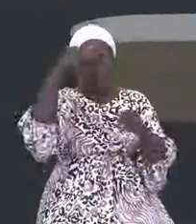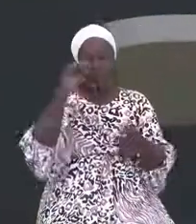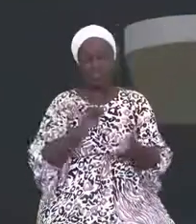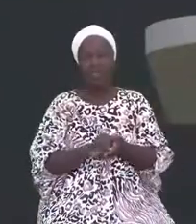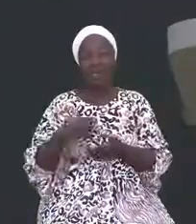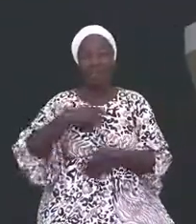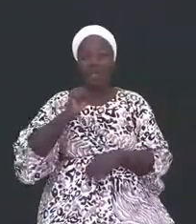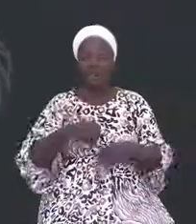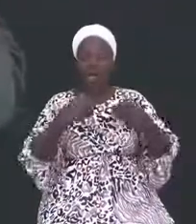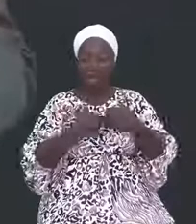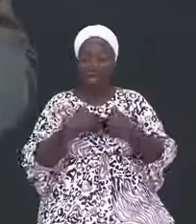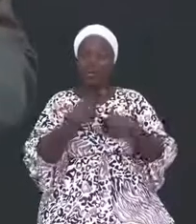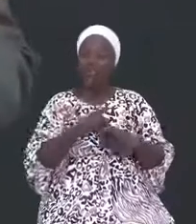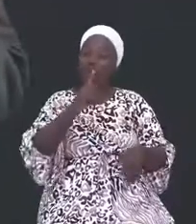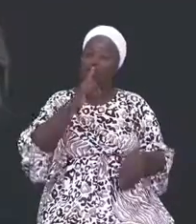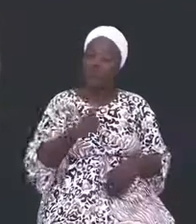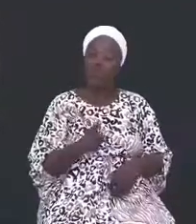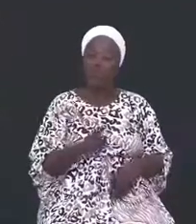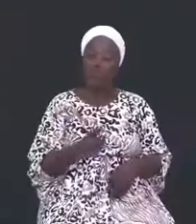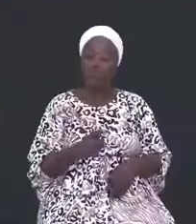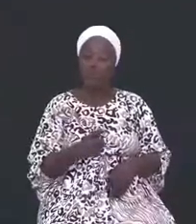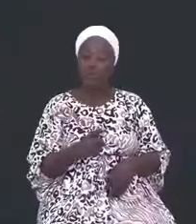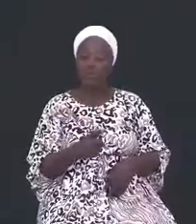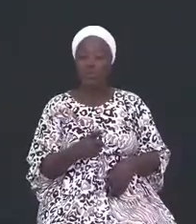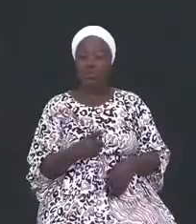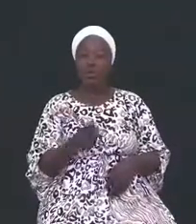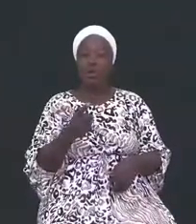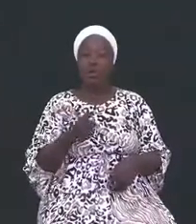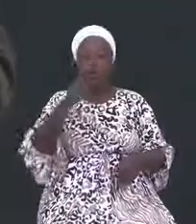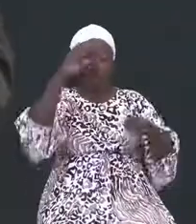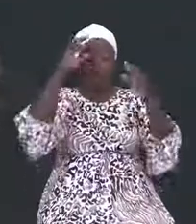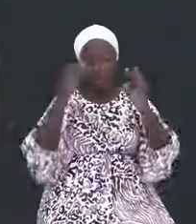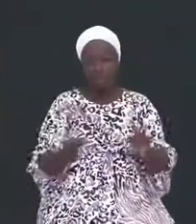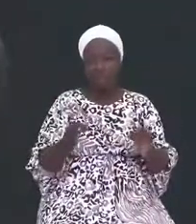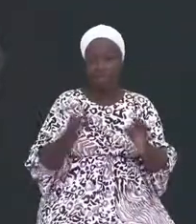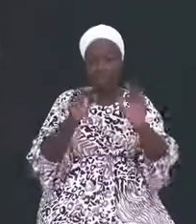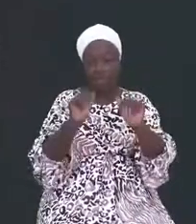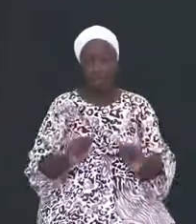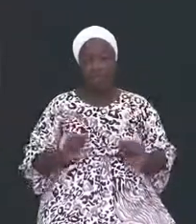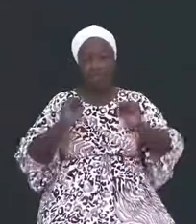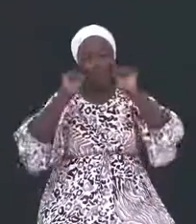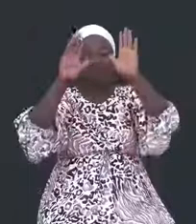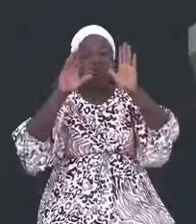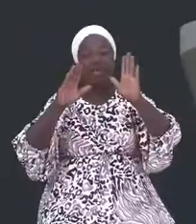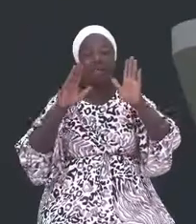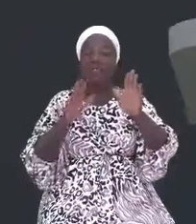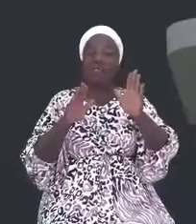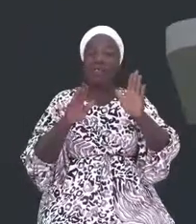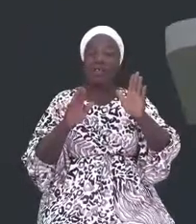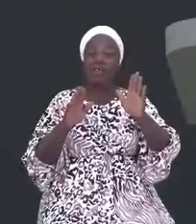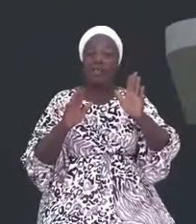pouvons avoir une consécration distincte, un engagement distinct en tant que peuple de